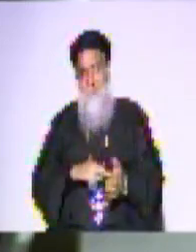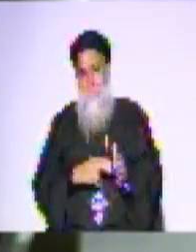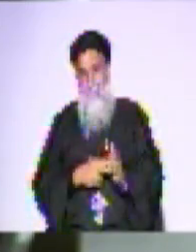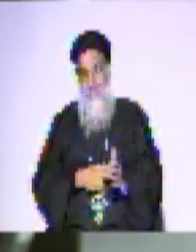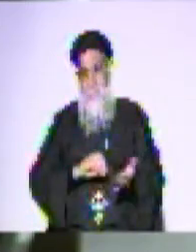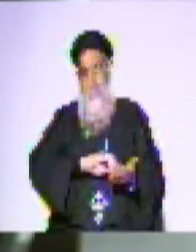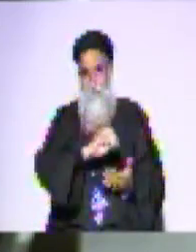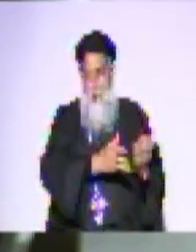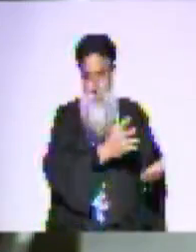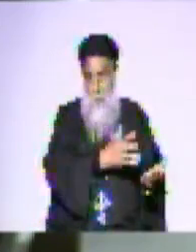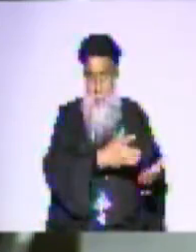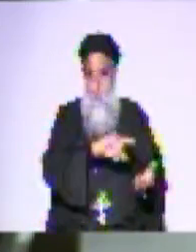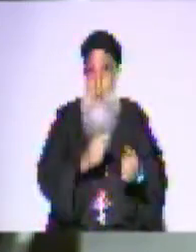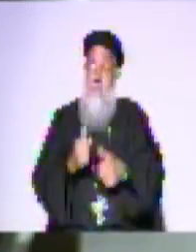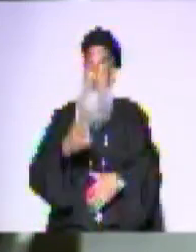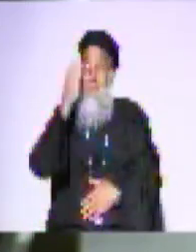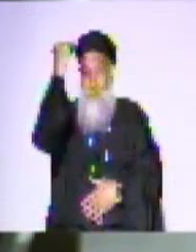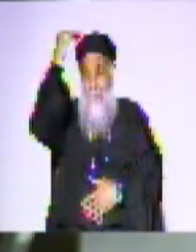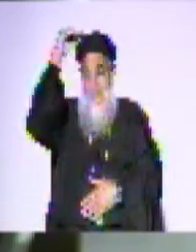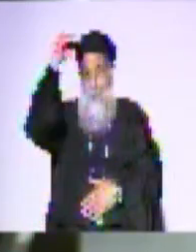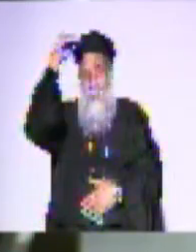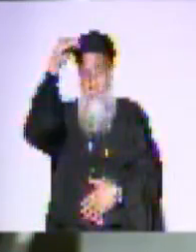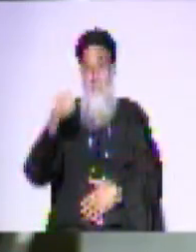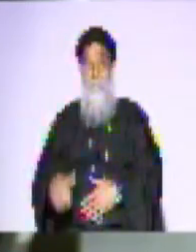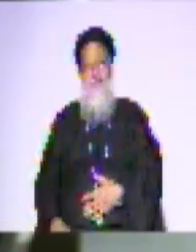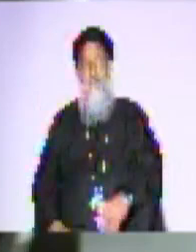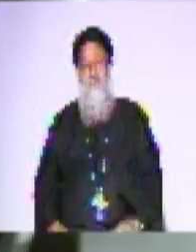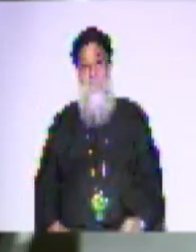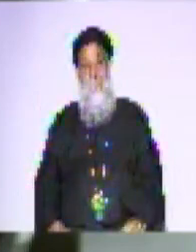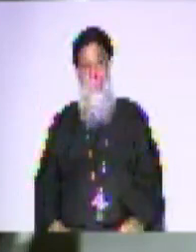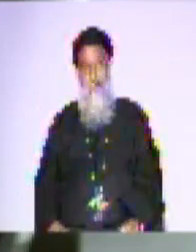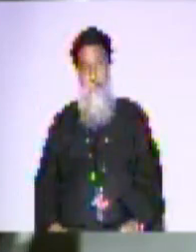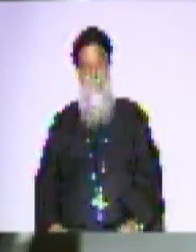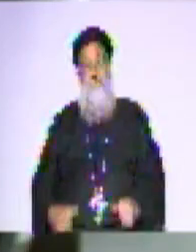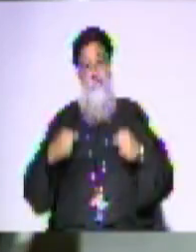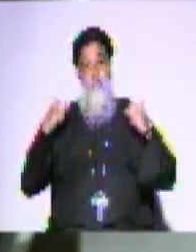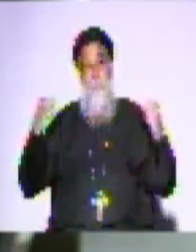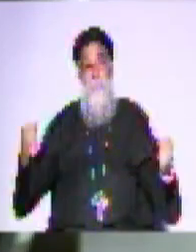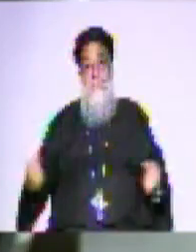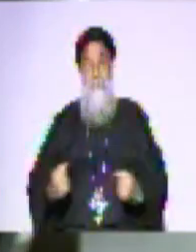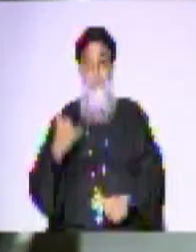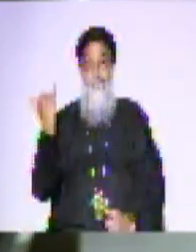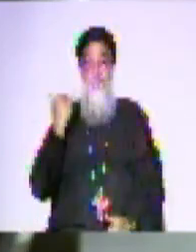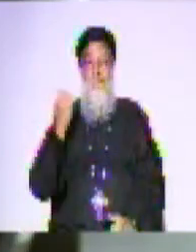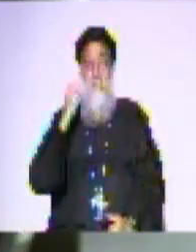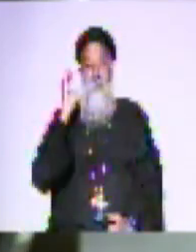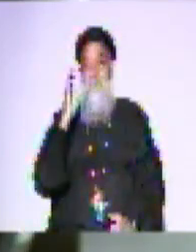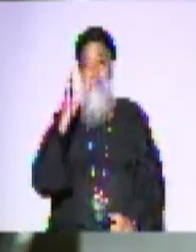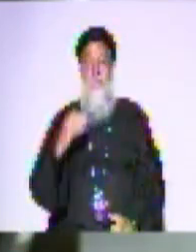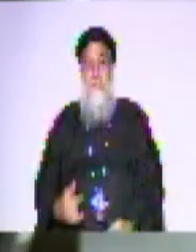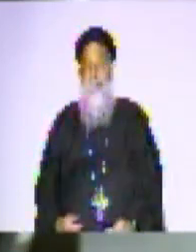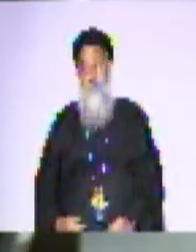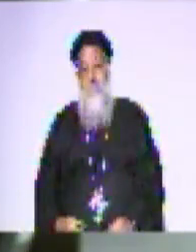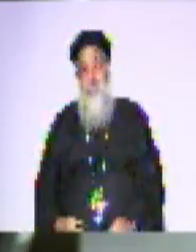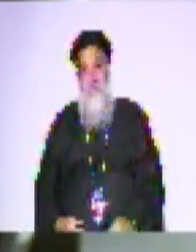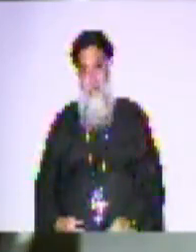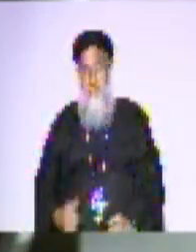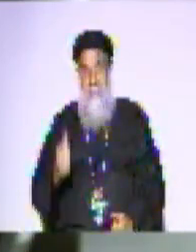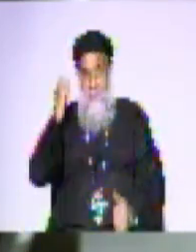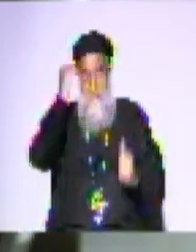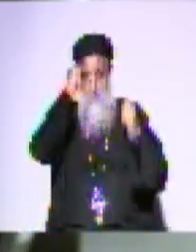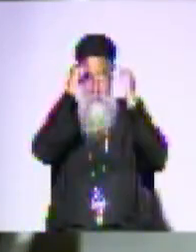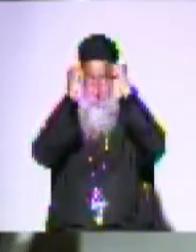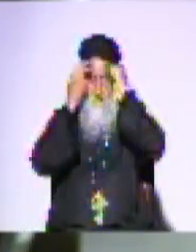ماذا بعد الموت؟ فهنا بقى قيمة الكلمة اللي قالها السيد المسيح إن لم